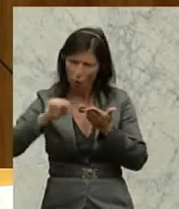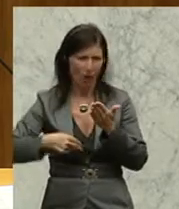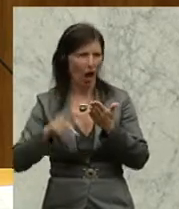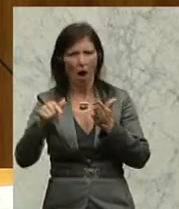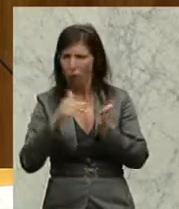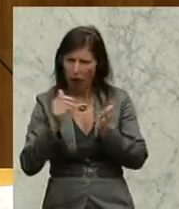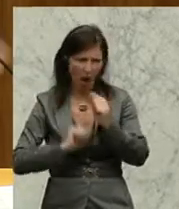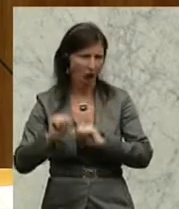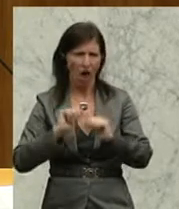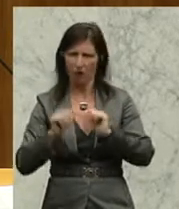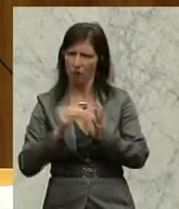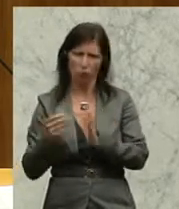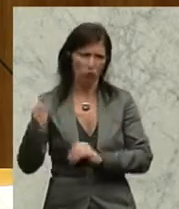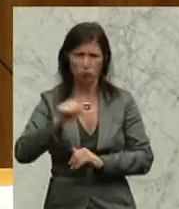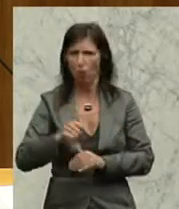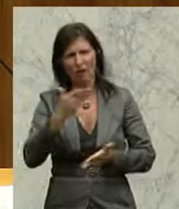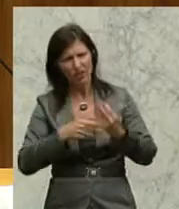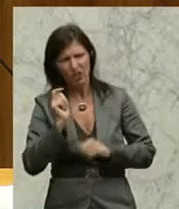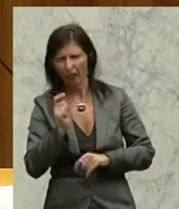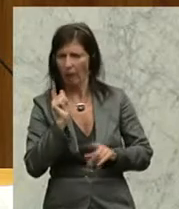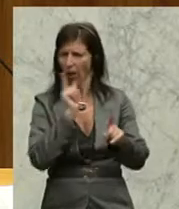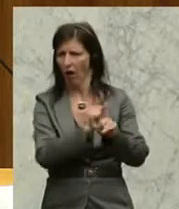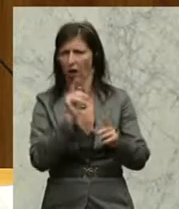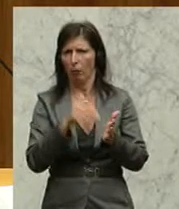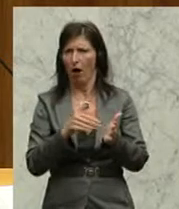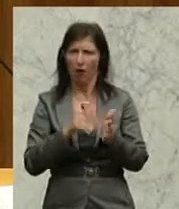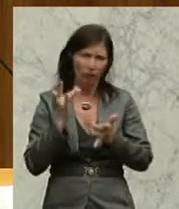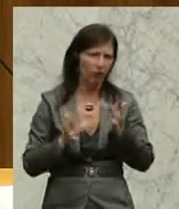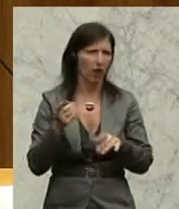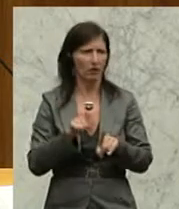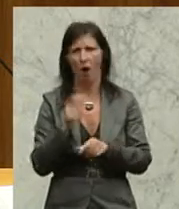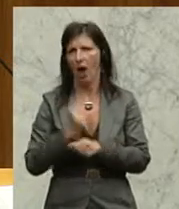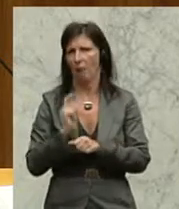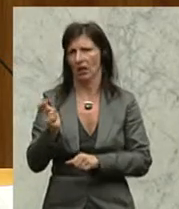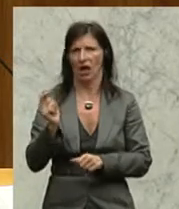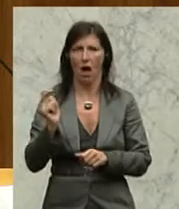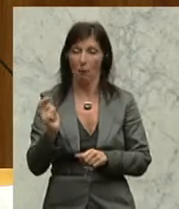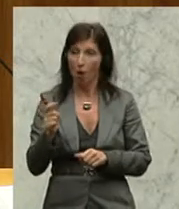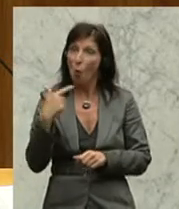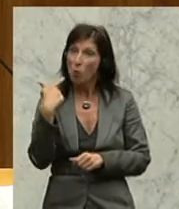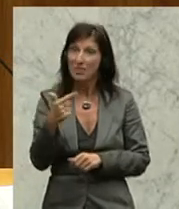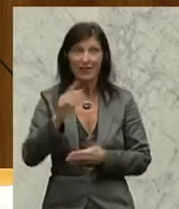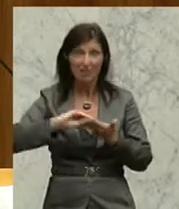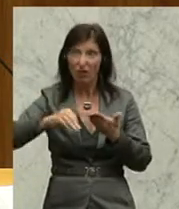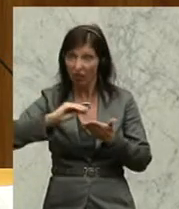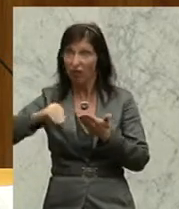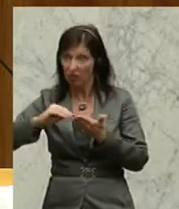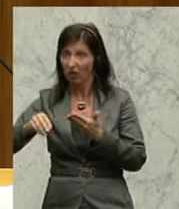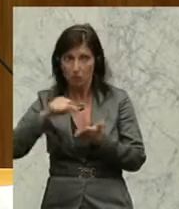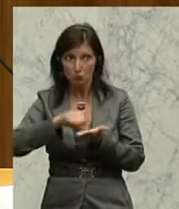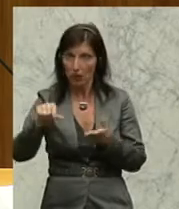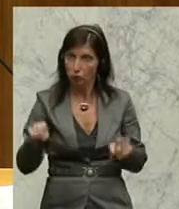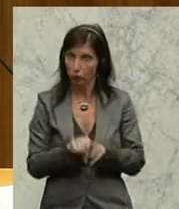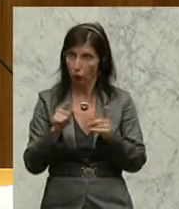es vielleicht nur damit es der wirtschaftskammer und erleichtert das arbeiten kann man arbeitnehmer waren und zwang verträgen müsse es auch gleich zahlen bevor sie anfangen